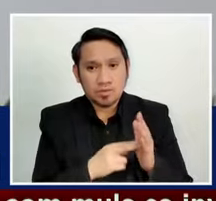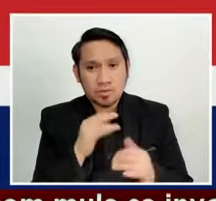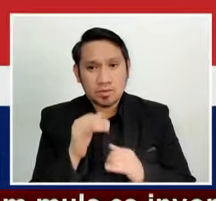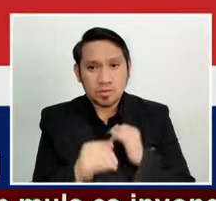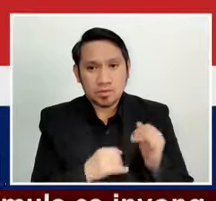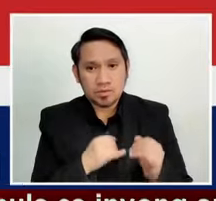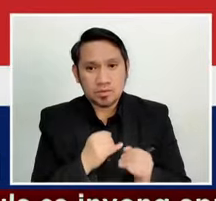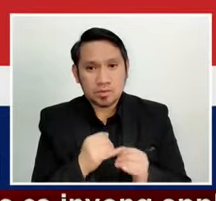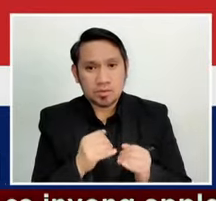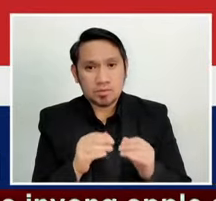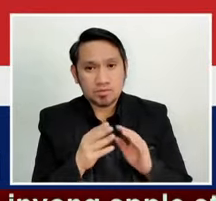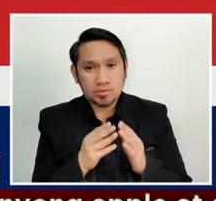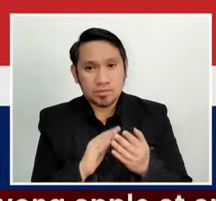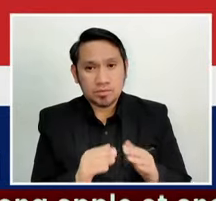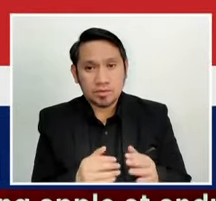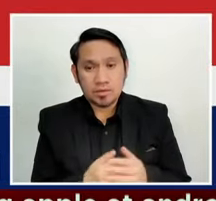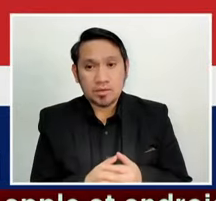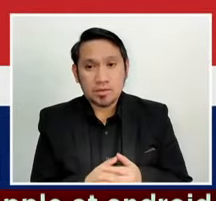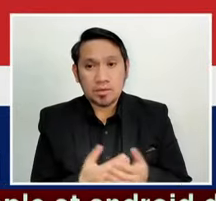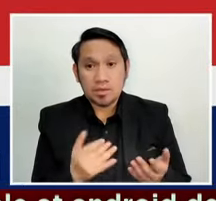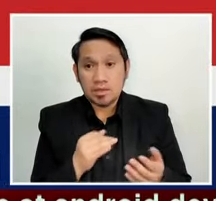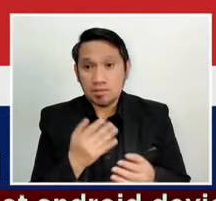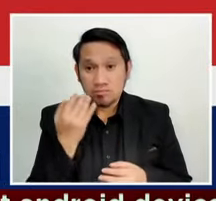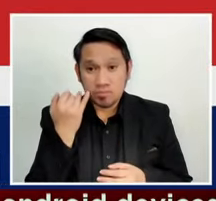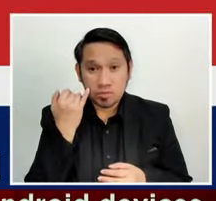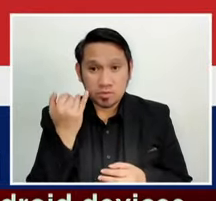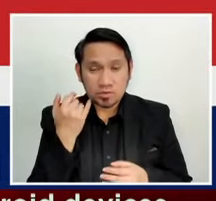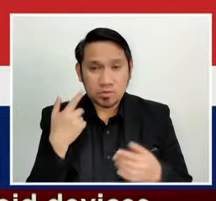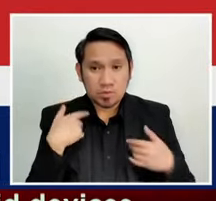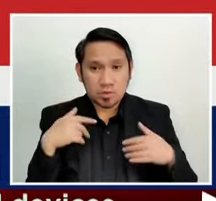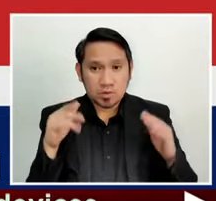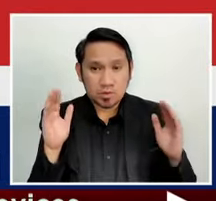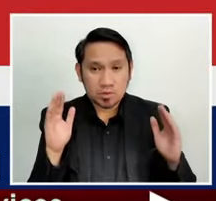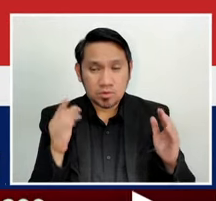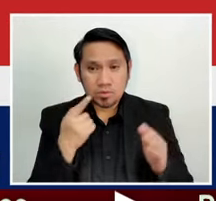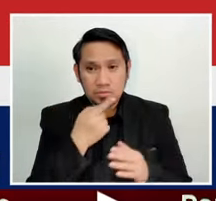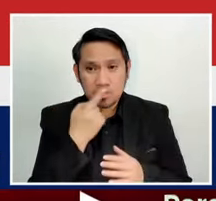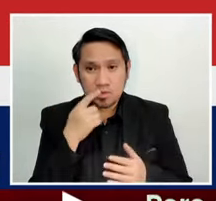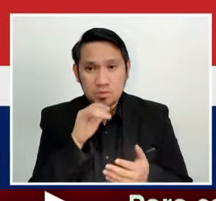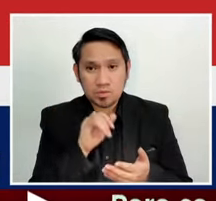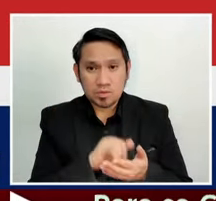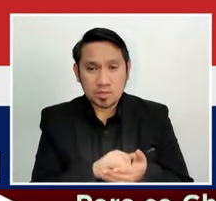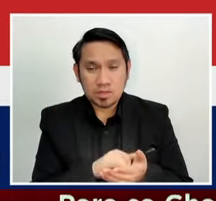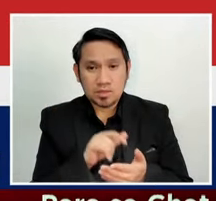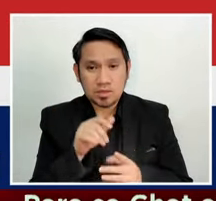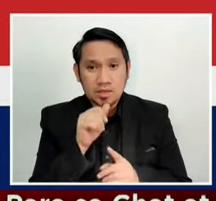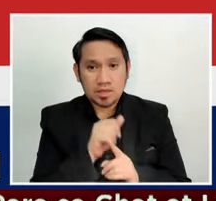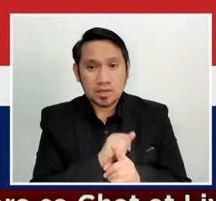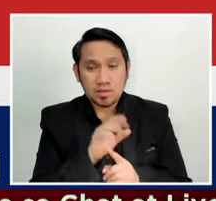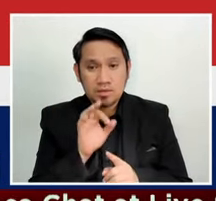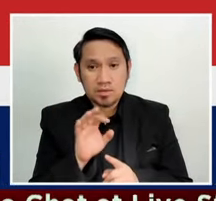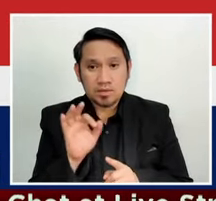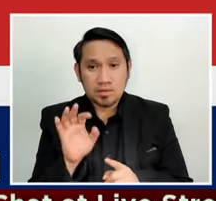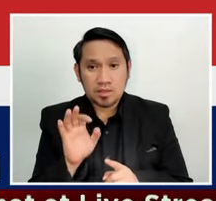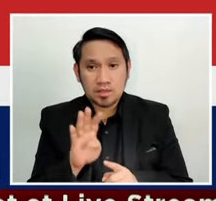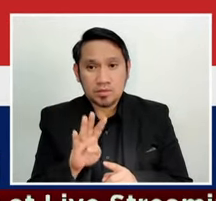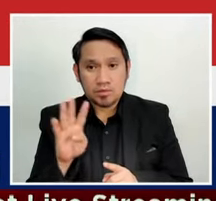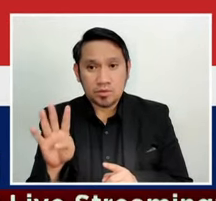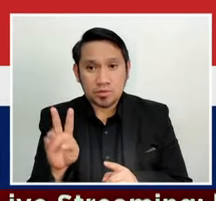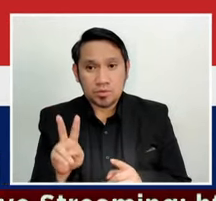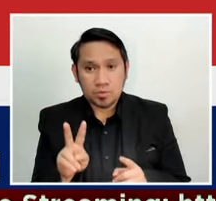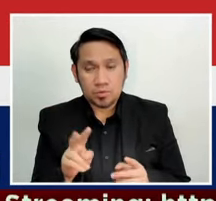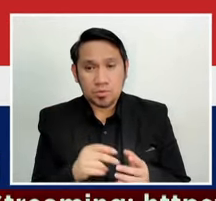order. Bagamat yung konteksto niya ay pagsuko, yung pagsuko kasi na yon noong April 9, 1942